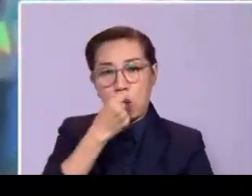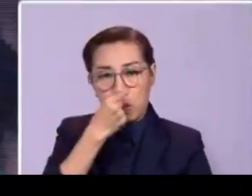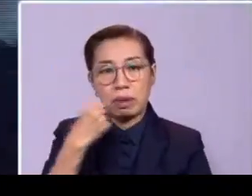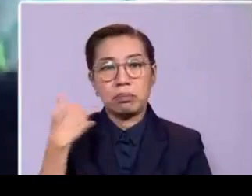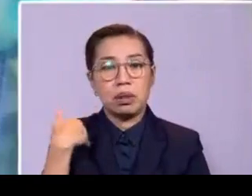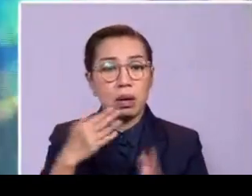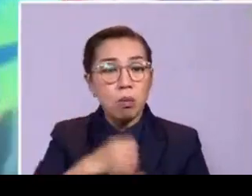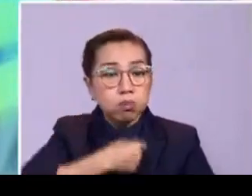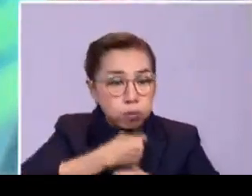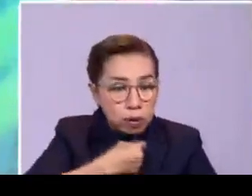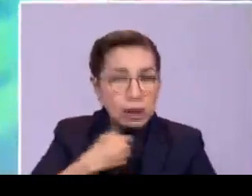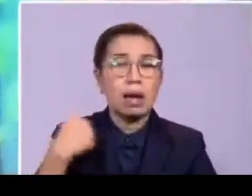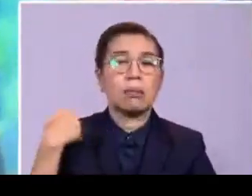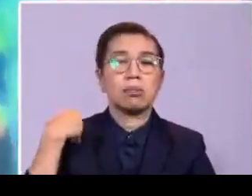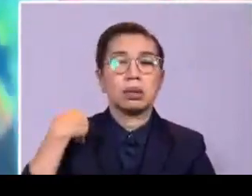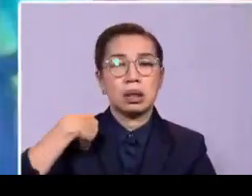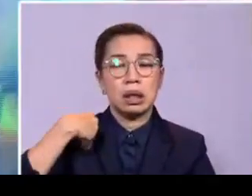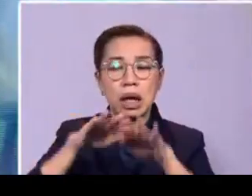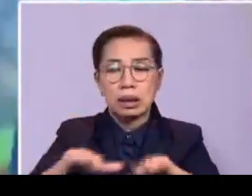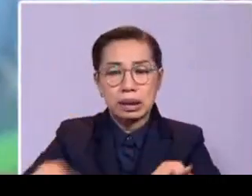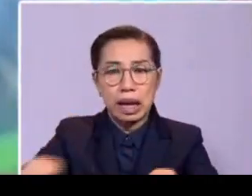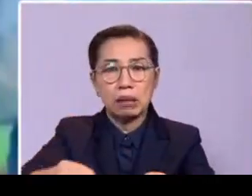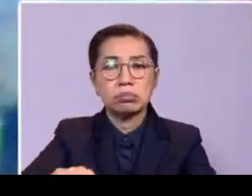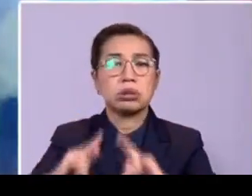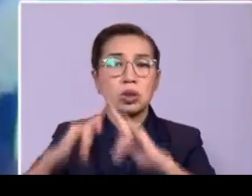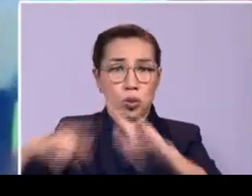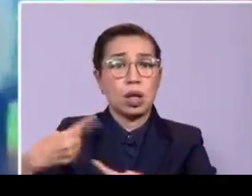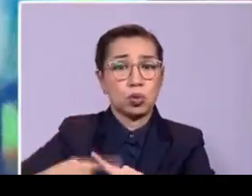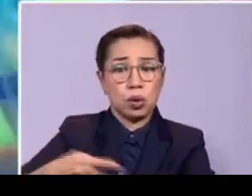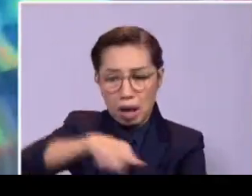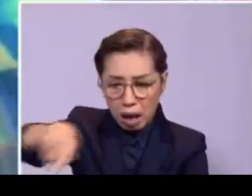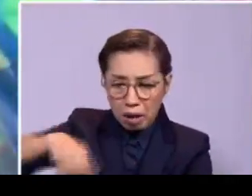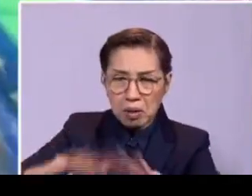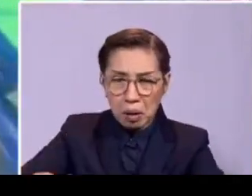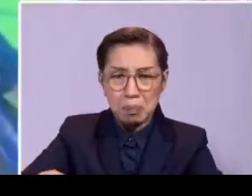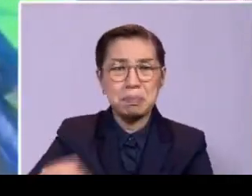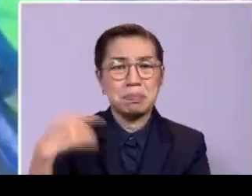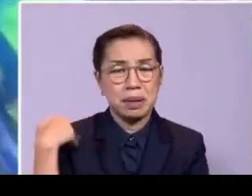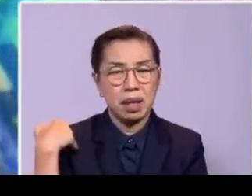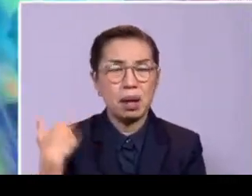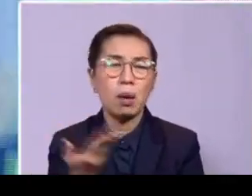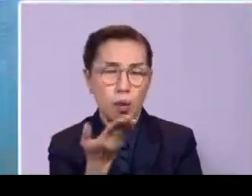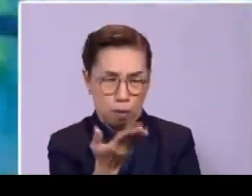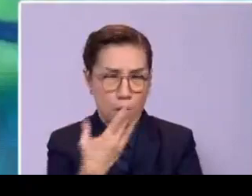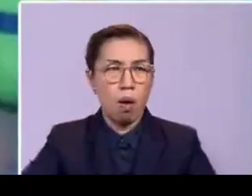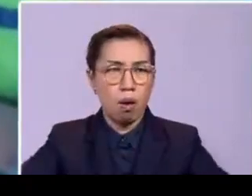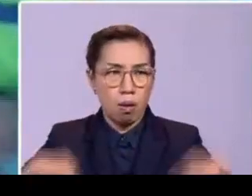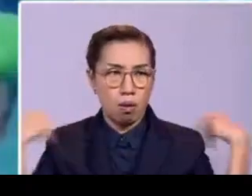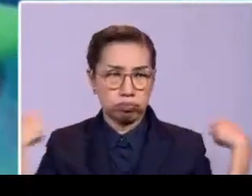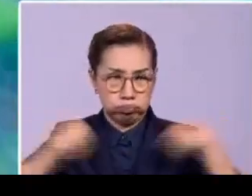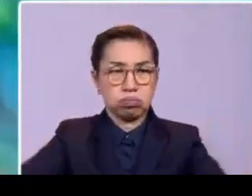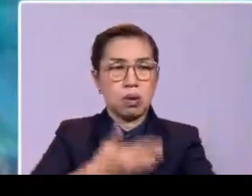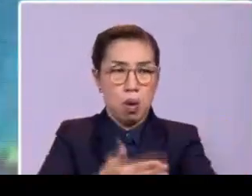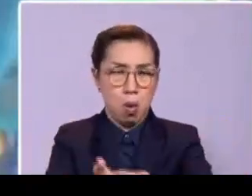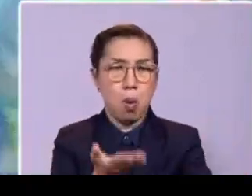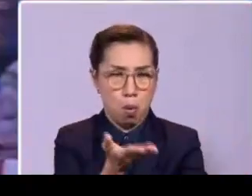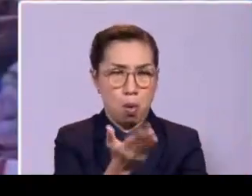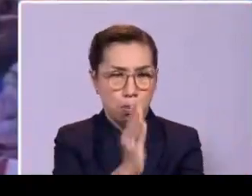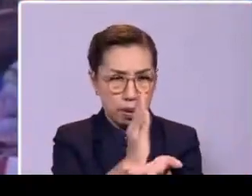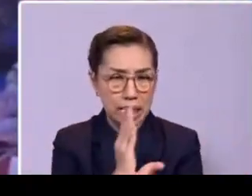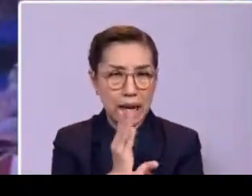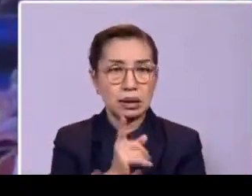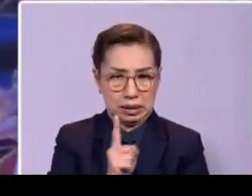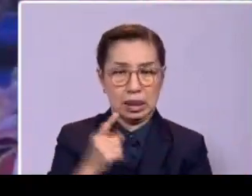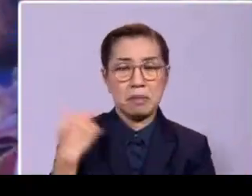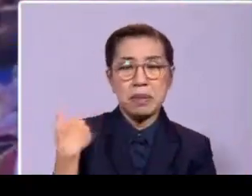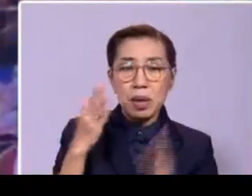ผู้สูงอายุมีเด็กเล็กค่ะที่พักตามเต็นท์ชั่วคราวเนี่ยก็วิงวอนร้องขอเครื่องนุ่งห่มกันหนาวนะคะถึงแม้ว่าจะมีคนใจบุ